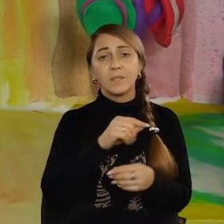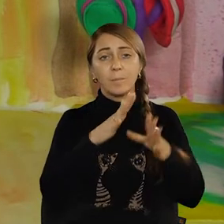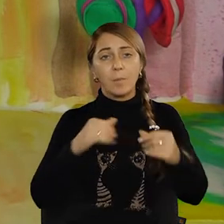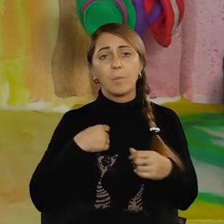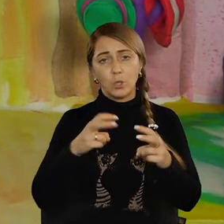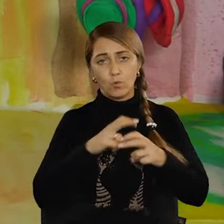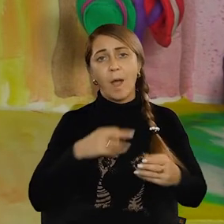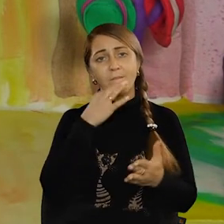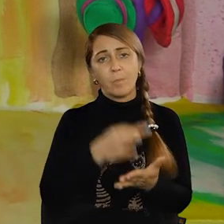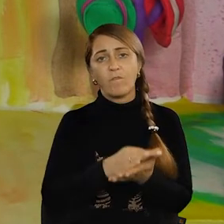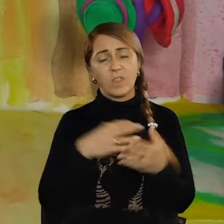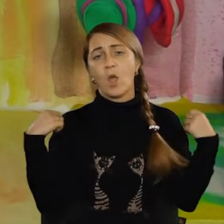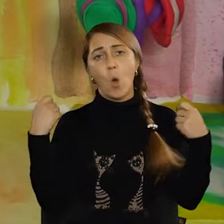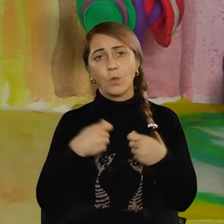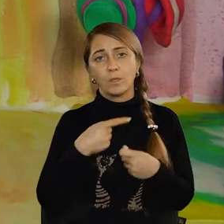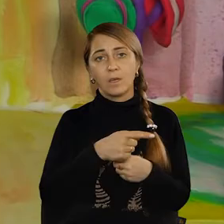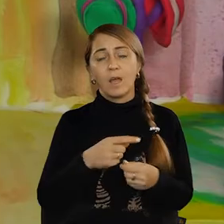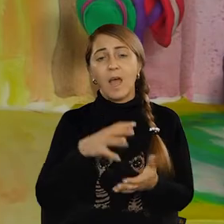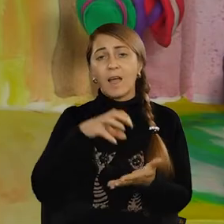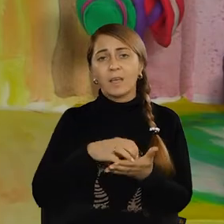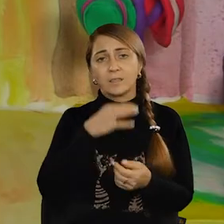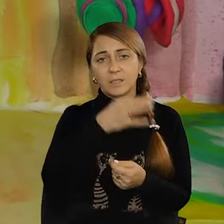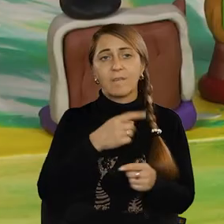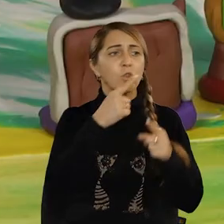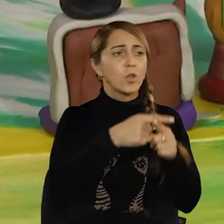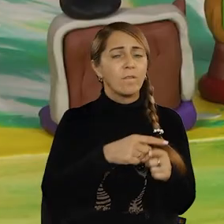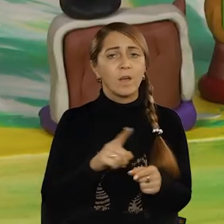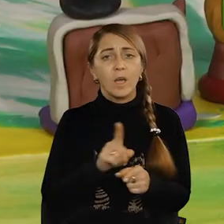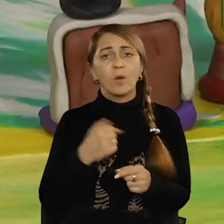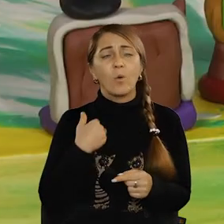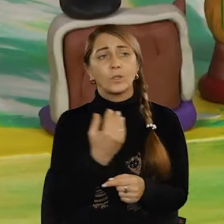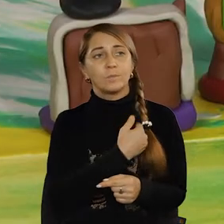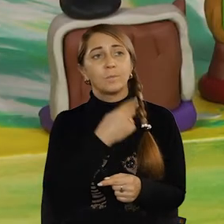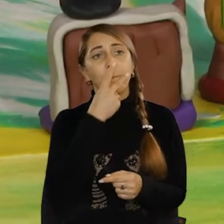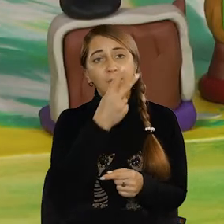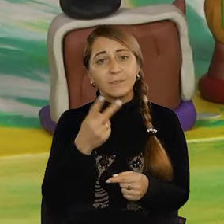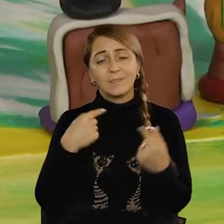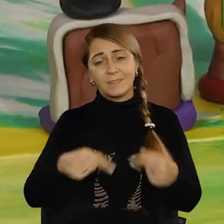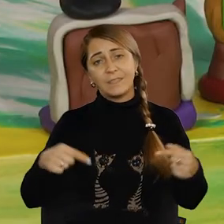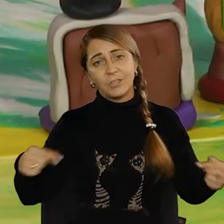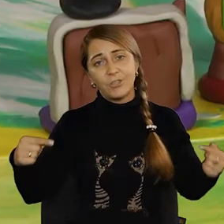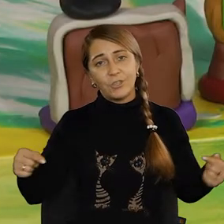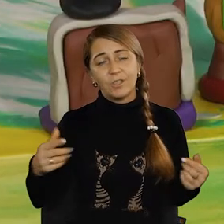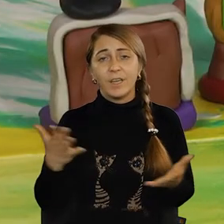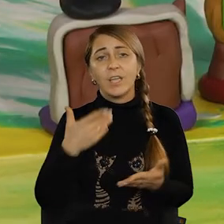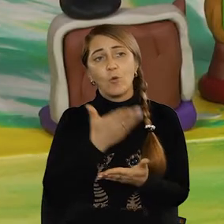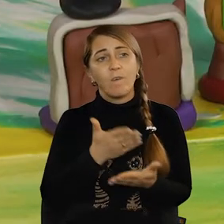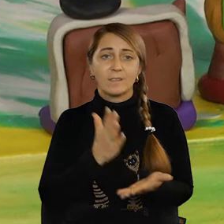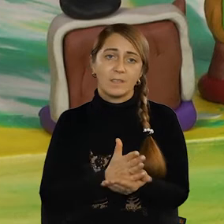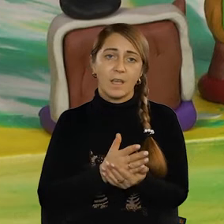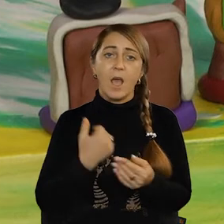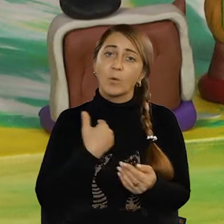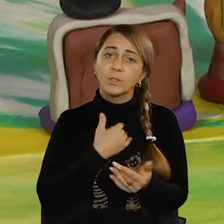шукаємо відповідний одяг», – відказав кексик і додав. «Проте охоче б подивилися і на інший, який у вас є.